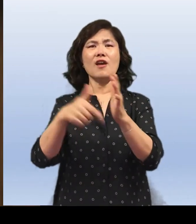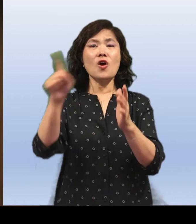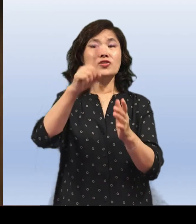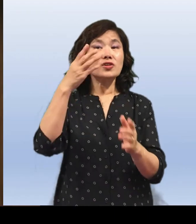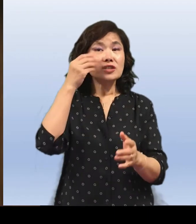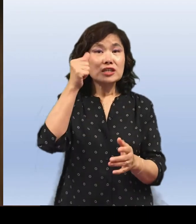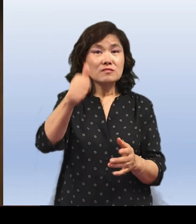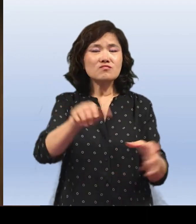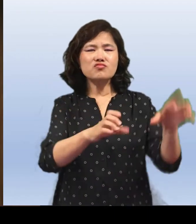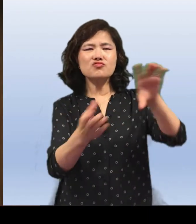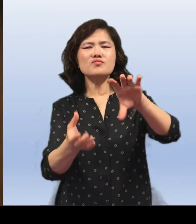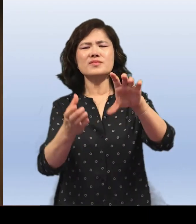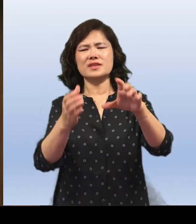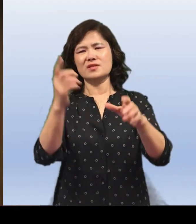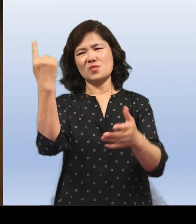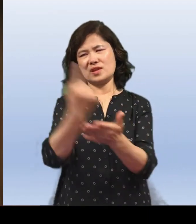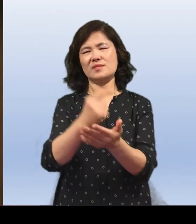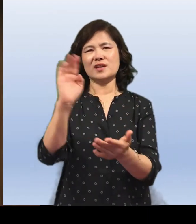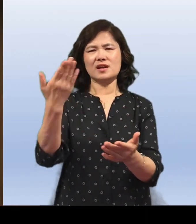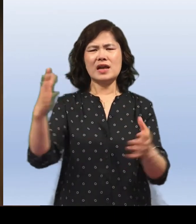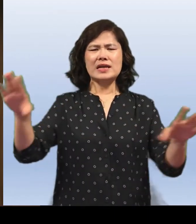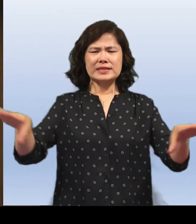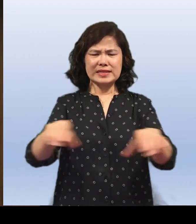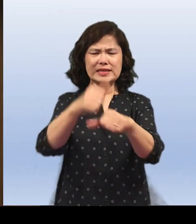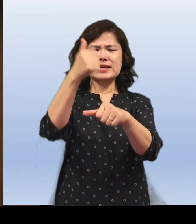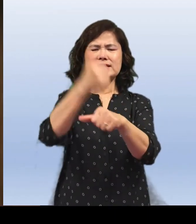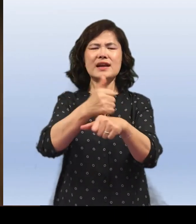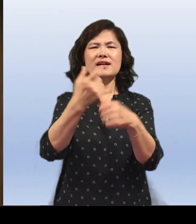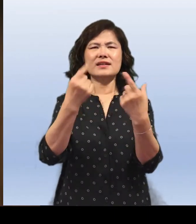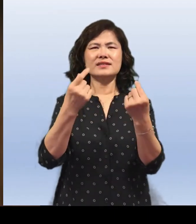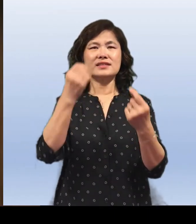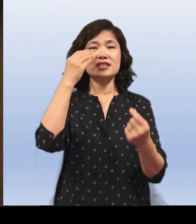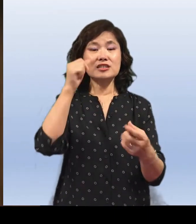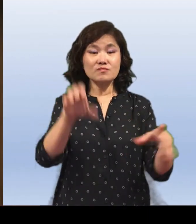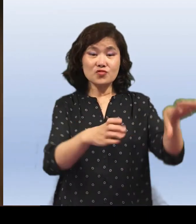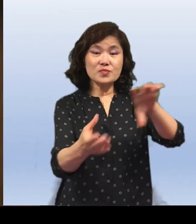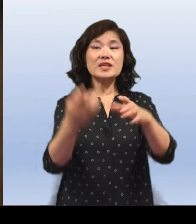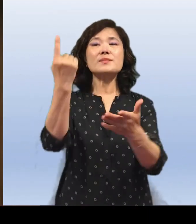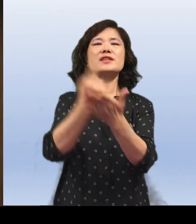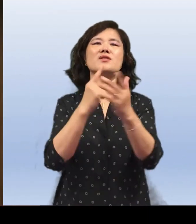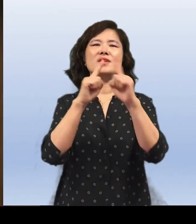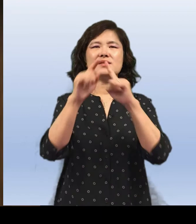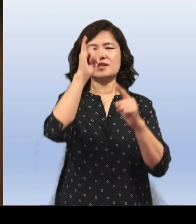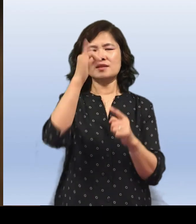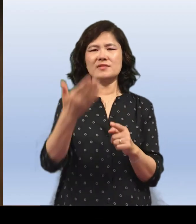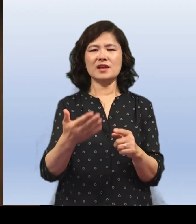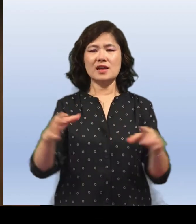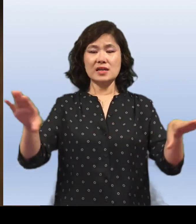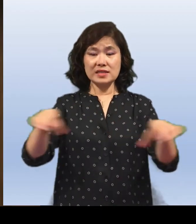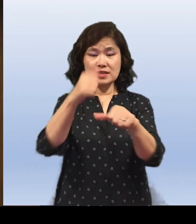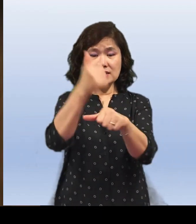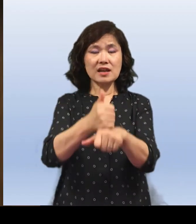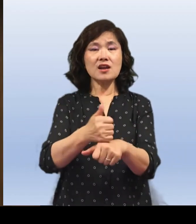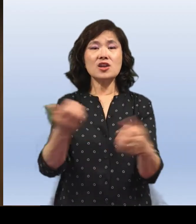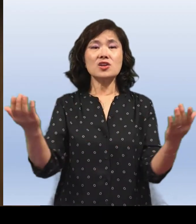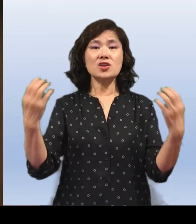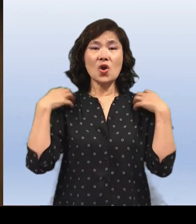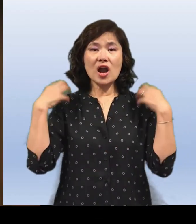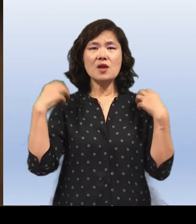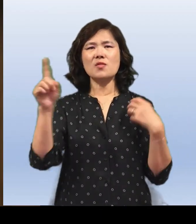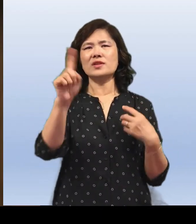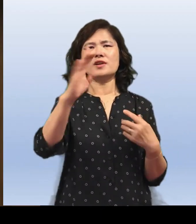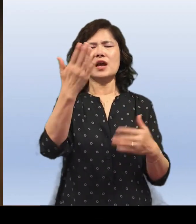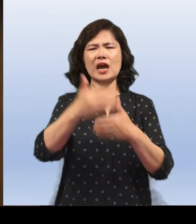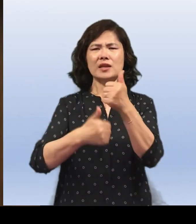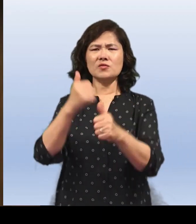기름 부심이 임하는가? 바로 제사장적인 기름 부심이 임한다라고 말씀하십니다. 이 제사장의 역할은 바로 하나님과